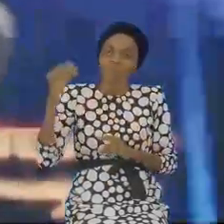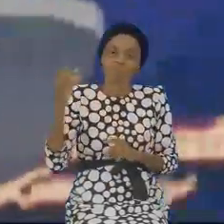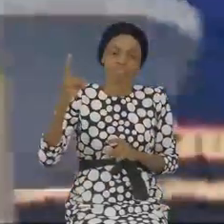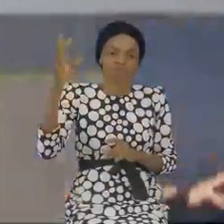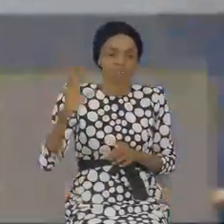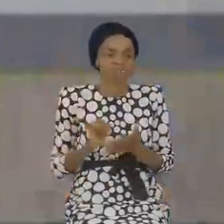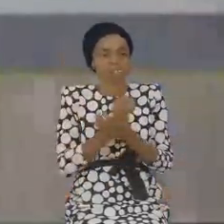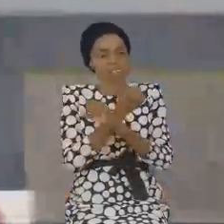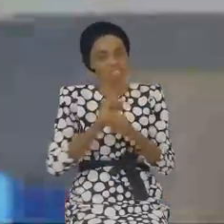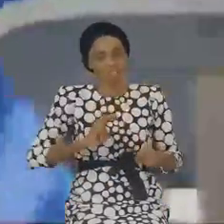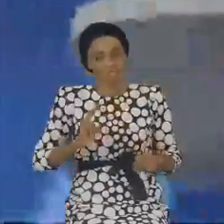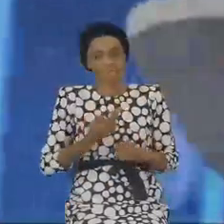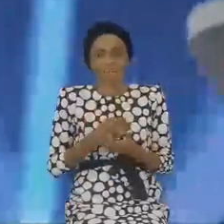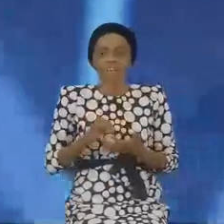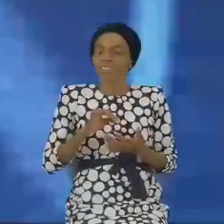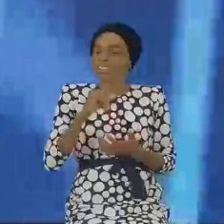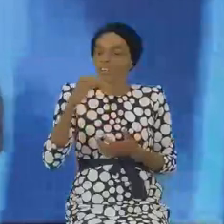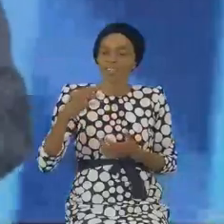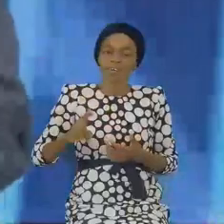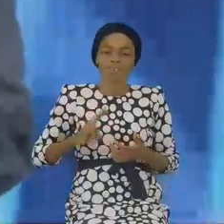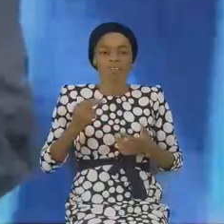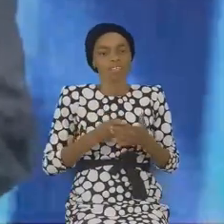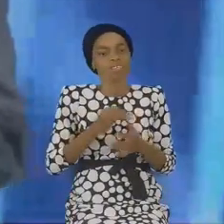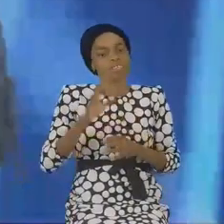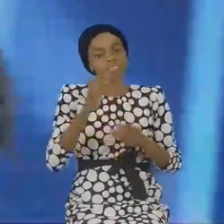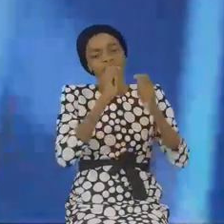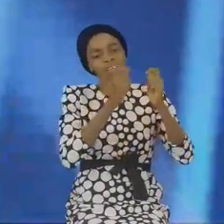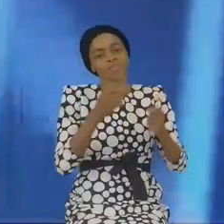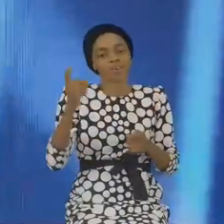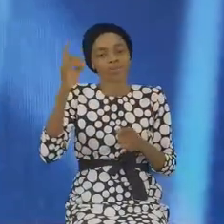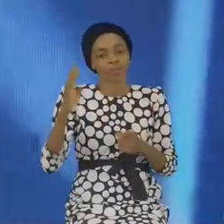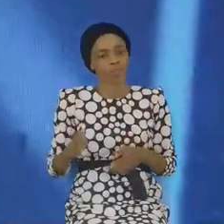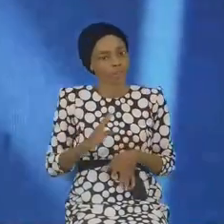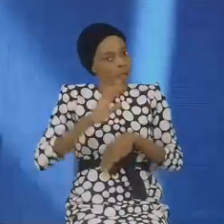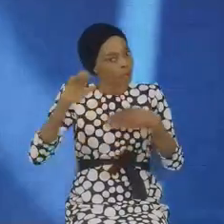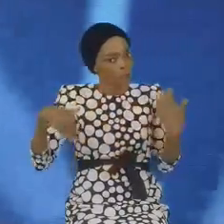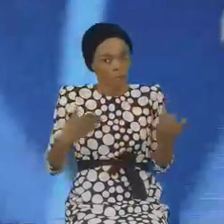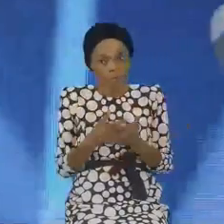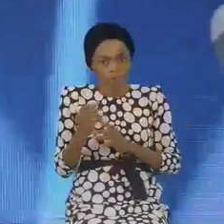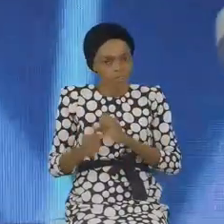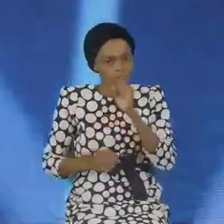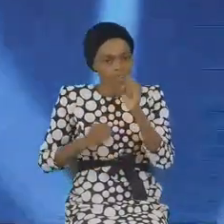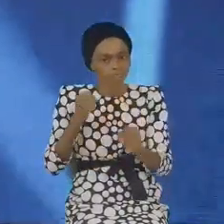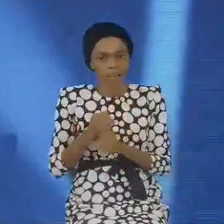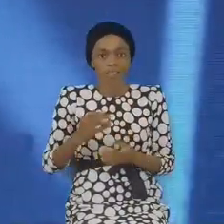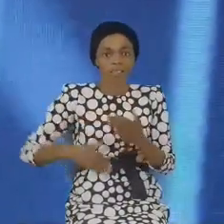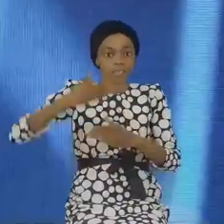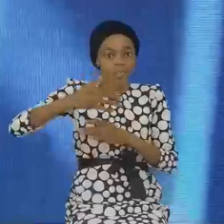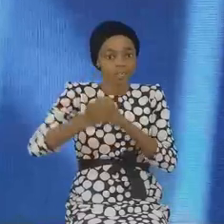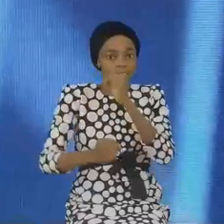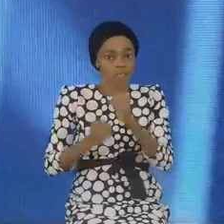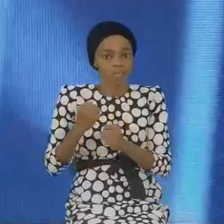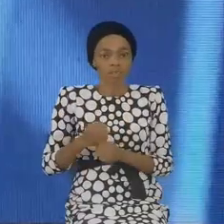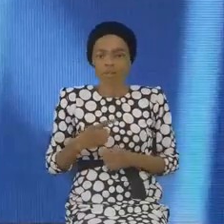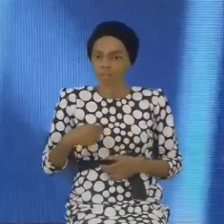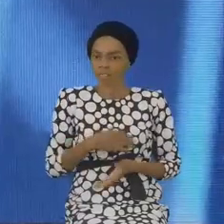sauve, c'est pas nos œuvres, c'est le don de Dieu. Toute l'année et l'année qui suit. Et nous demandons,